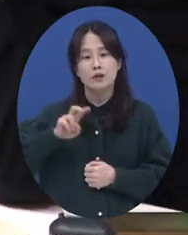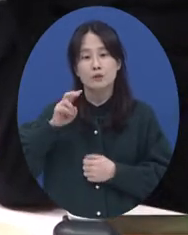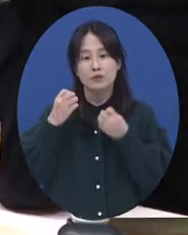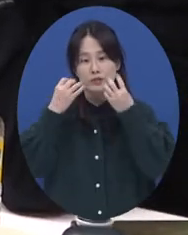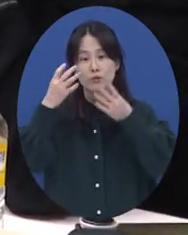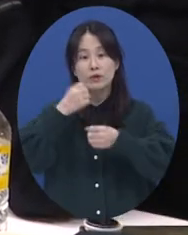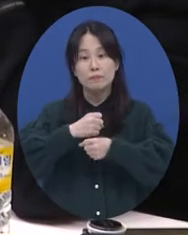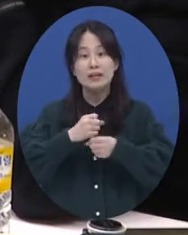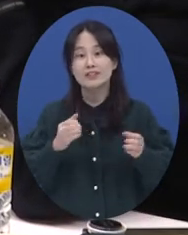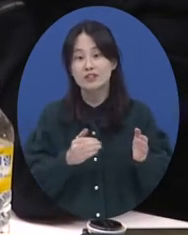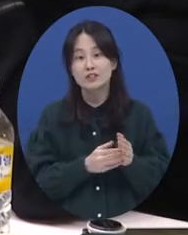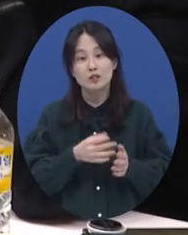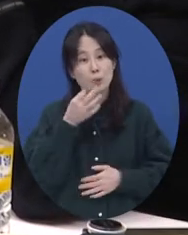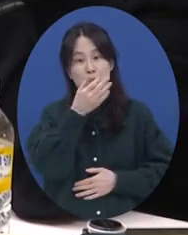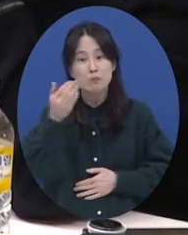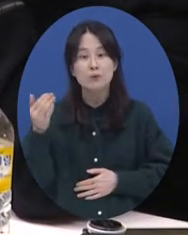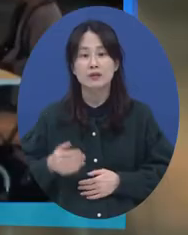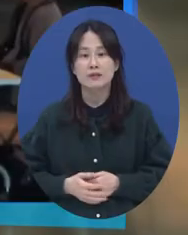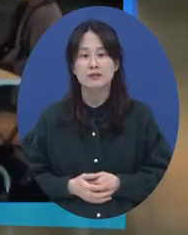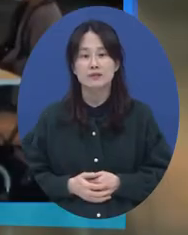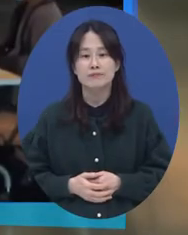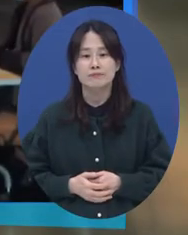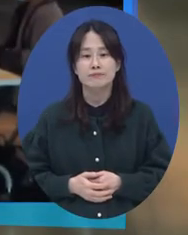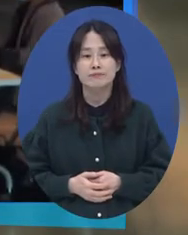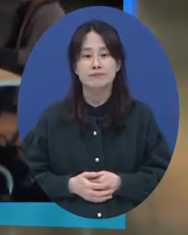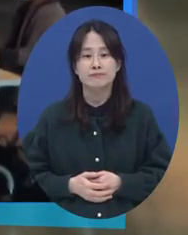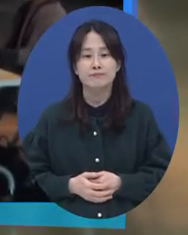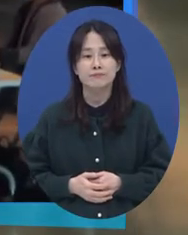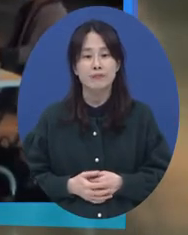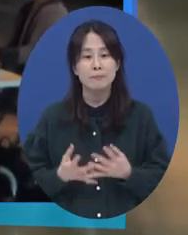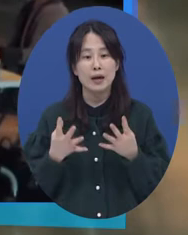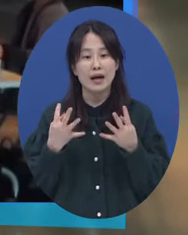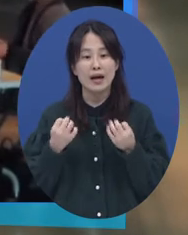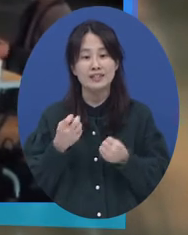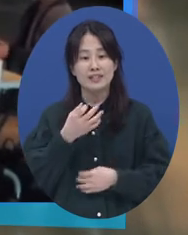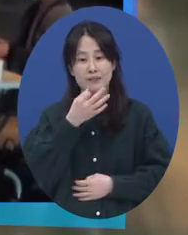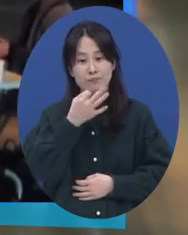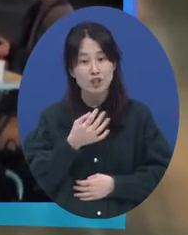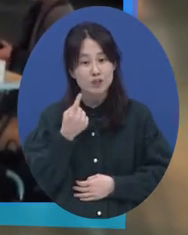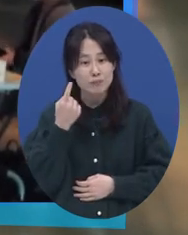새롭게 만들어져 공개됐습니다. 많이 힘들었나요?